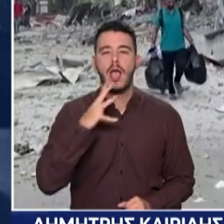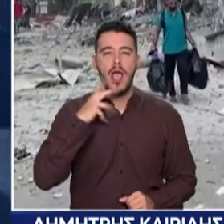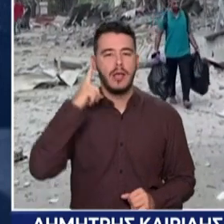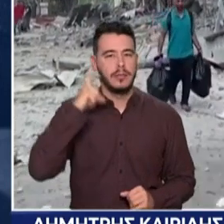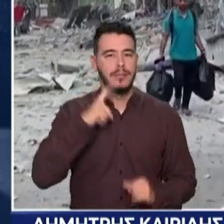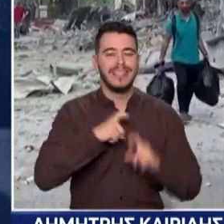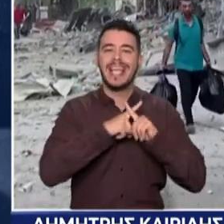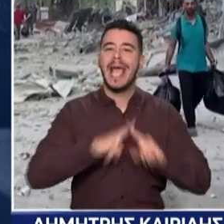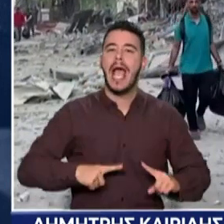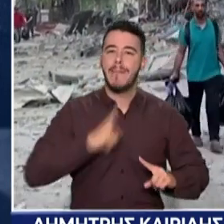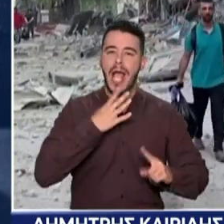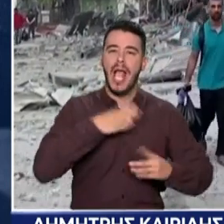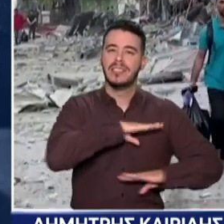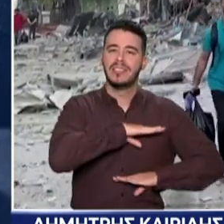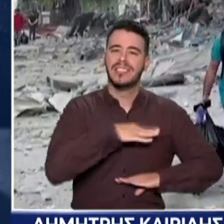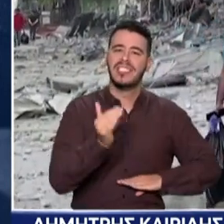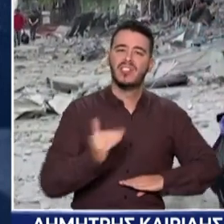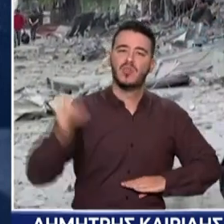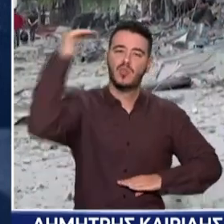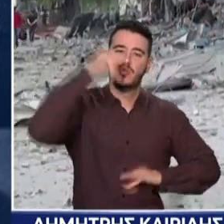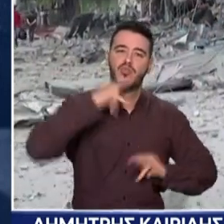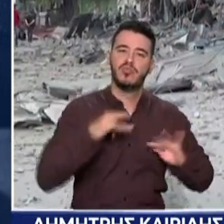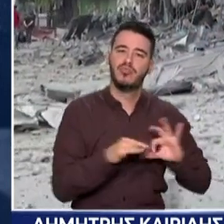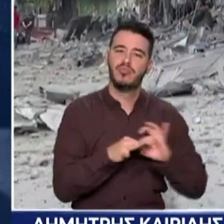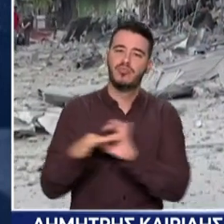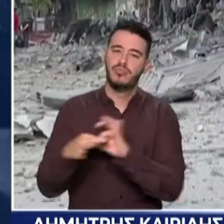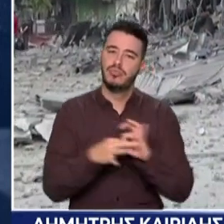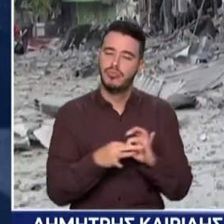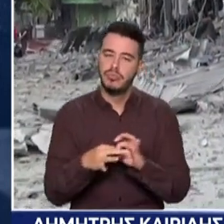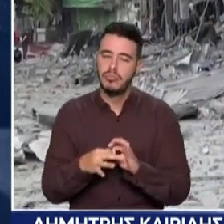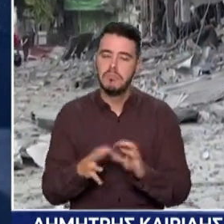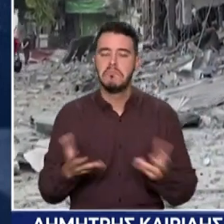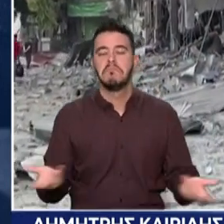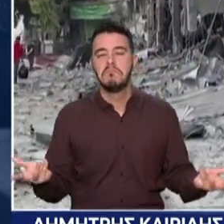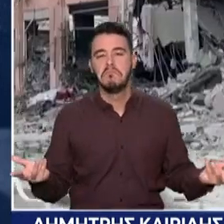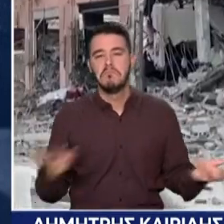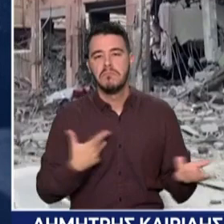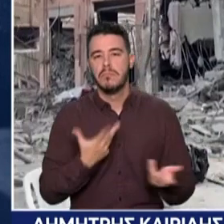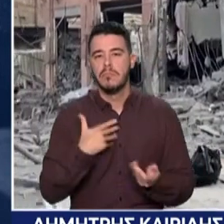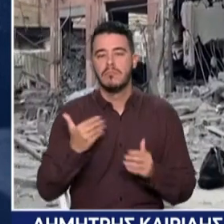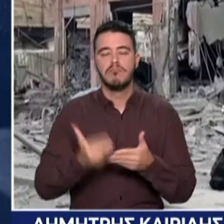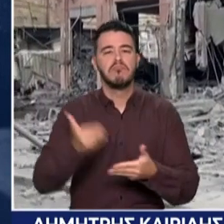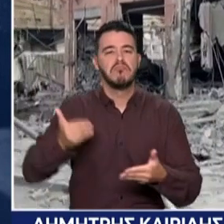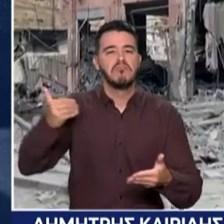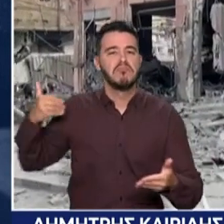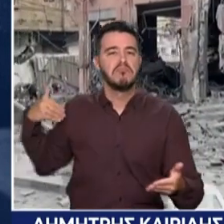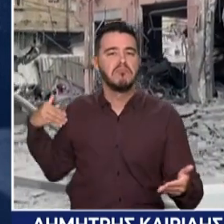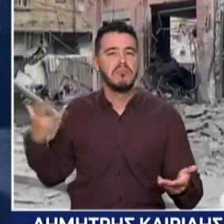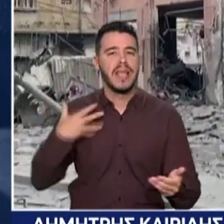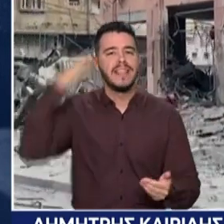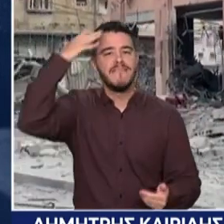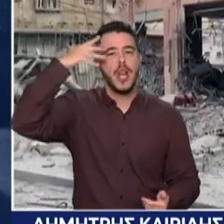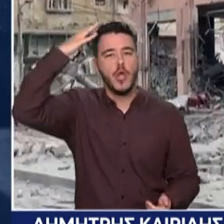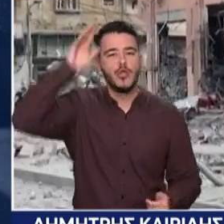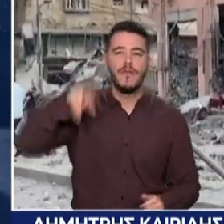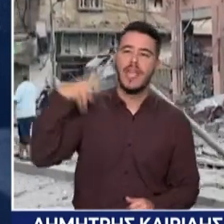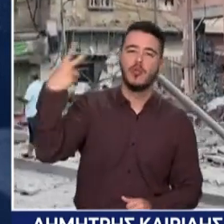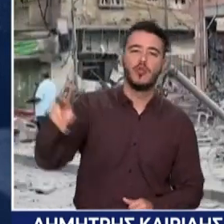καταφύγιο εκεί. Είναι όλη η ρητορική την οποία έχει χρησιμοποιήσει όλο το προηγούμενο διάστημα υπέρ